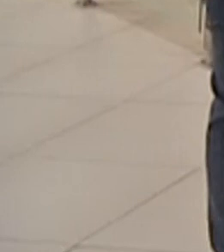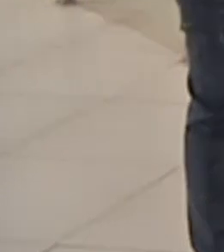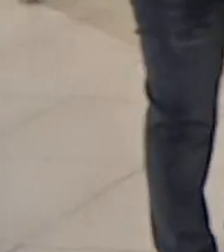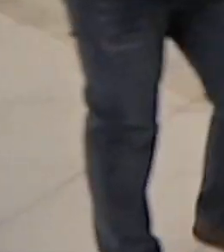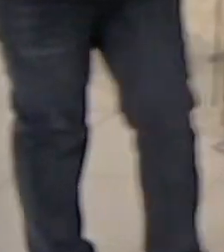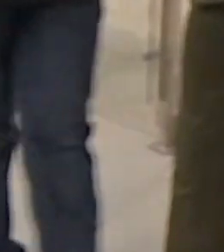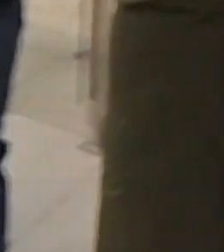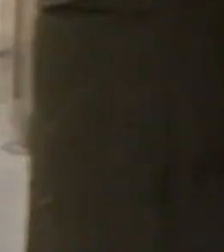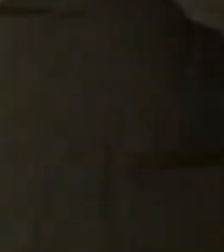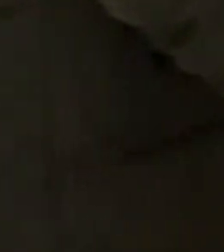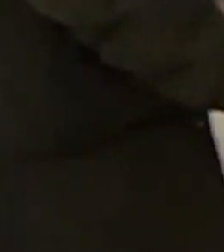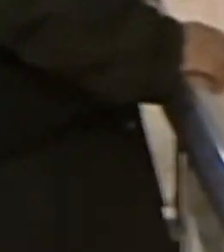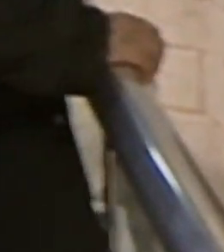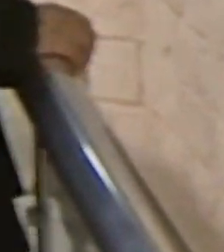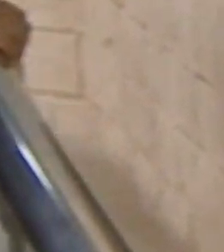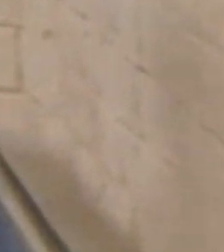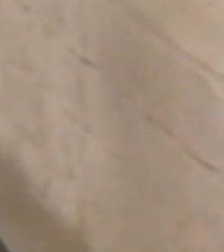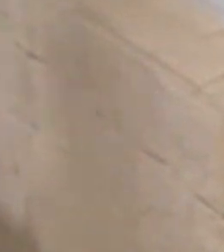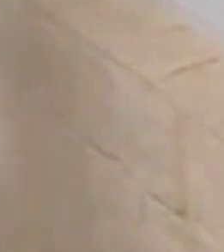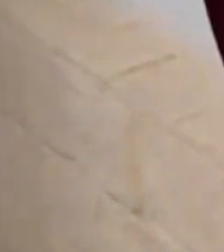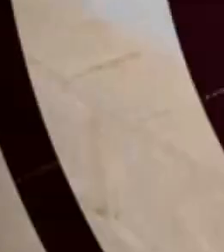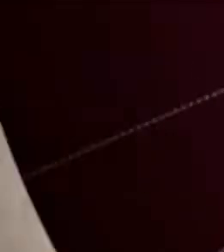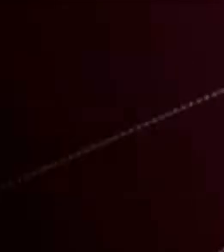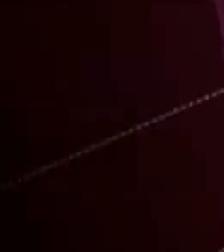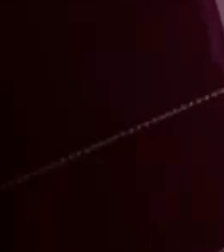она себя чувствует, в репортаже Ольги Зинченковой.